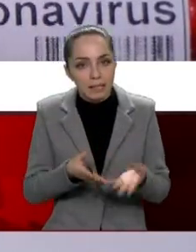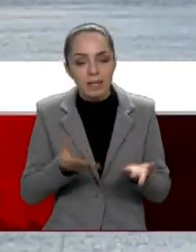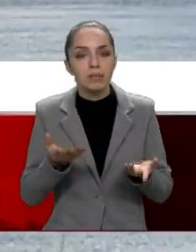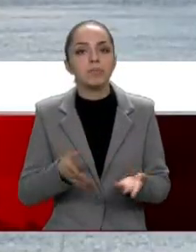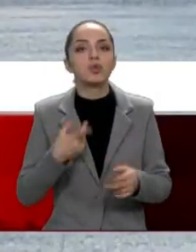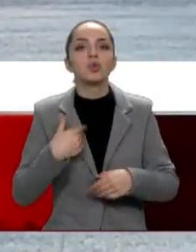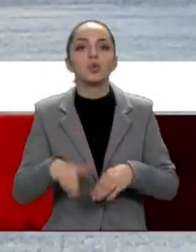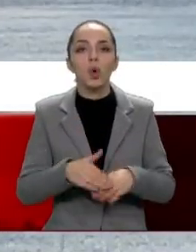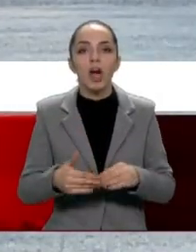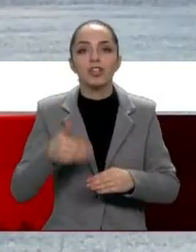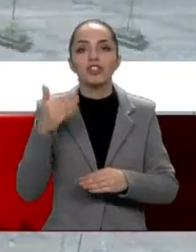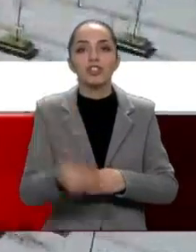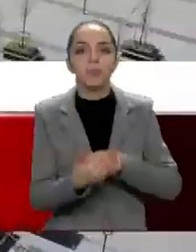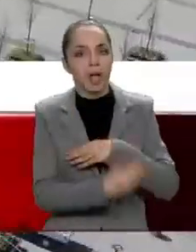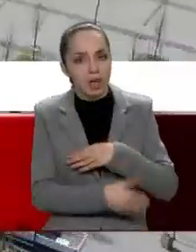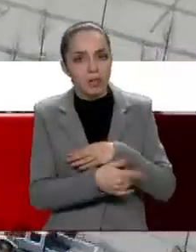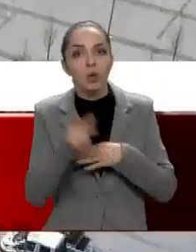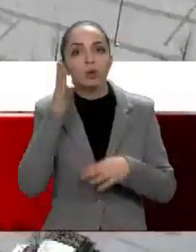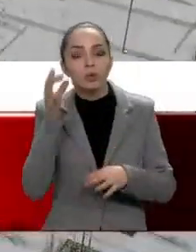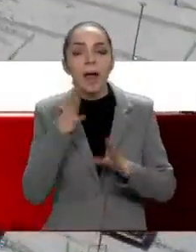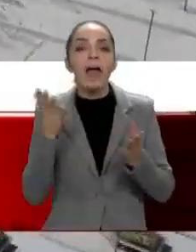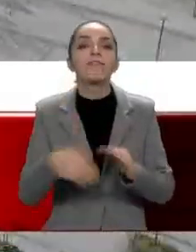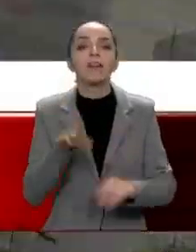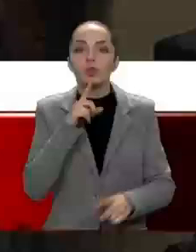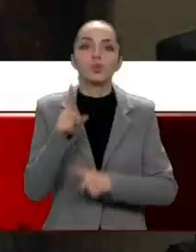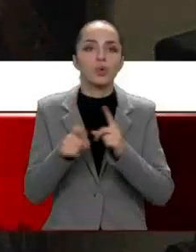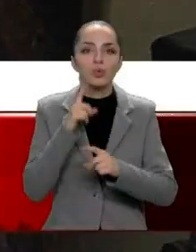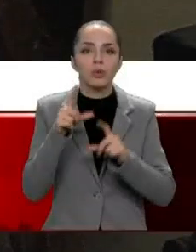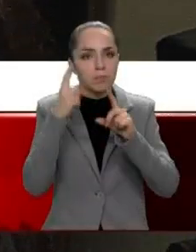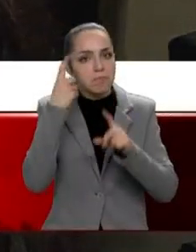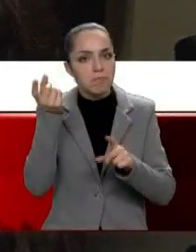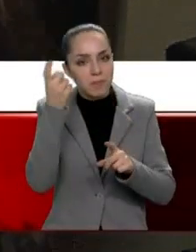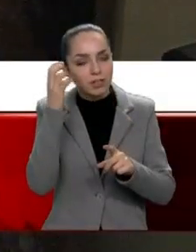sokağa çıkma kısıtlaması da uzmanlara en çok soru yöneltilen başlıklar oldu.